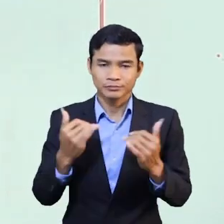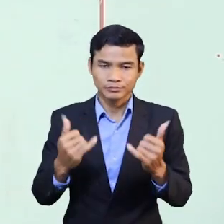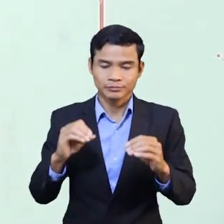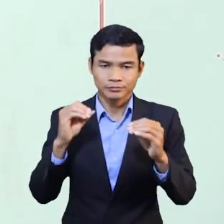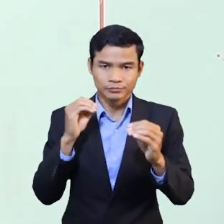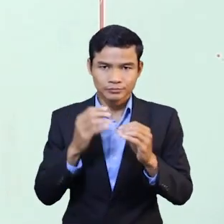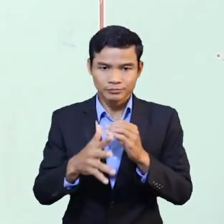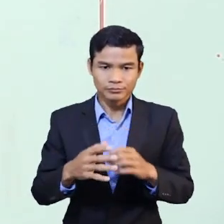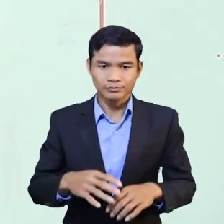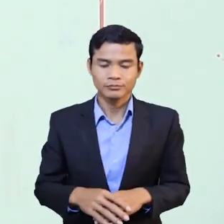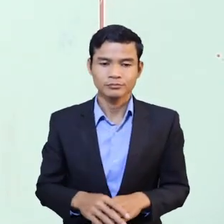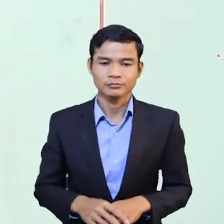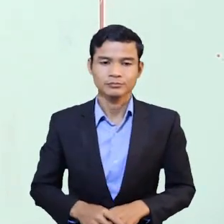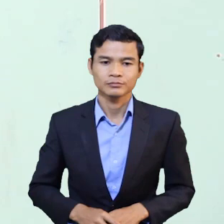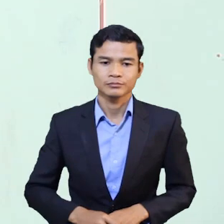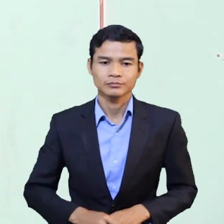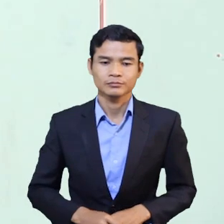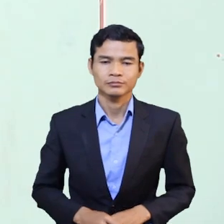đám